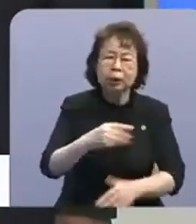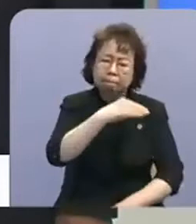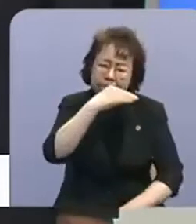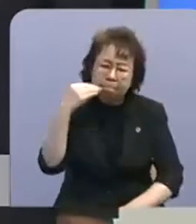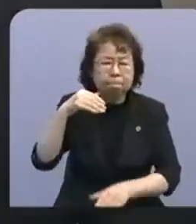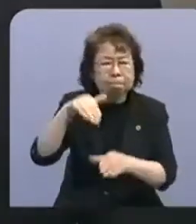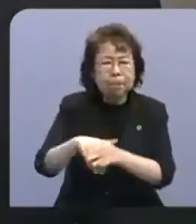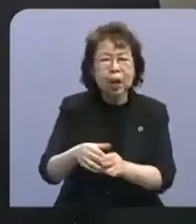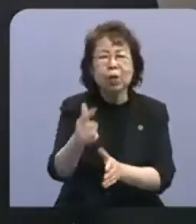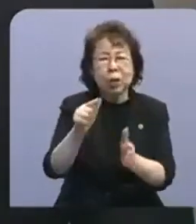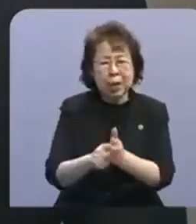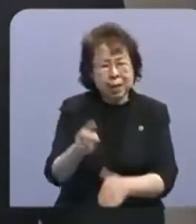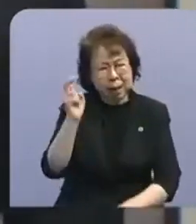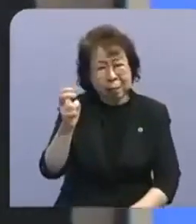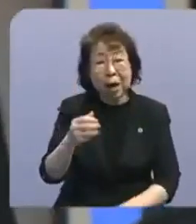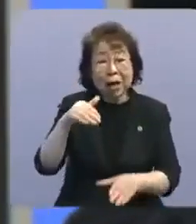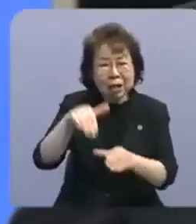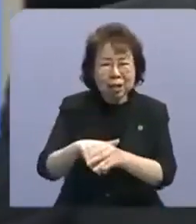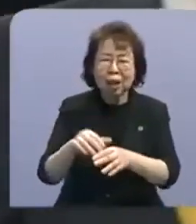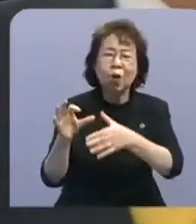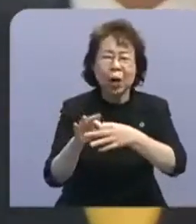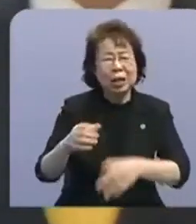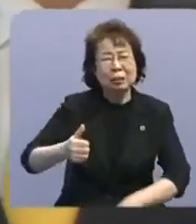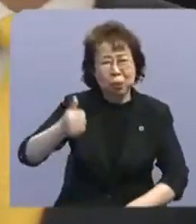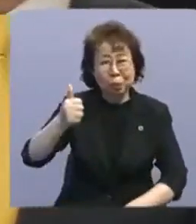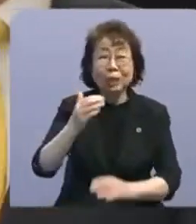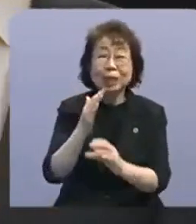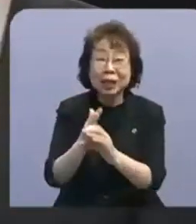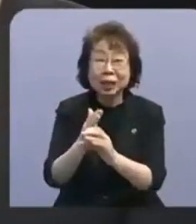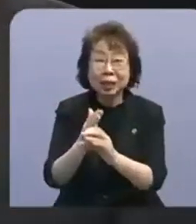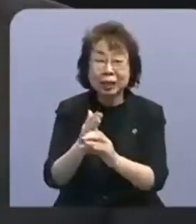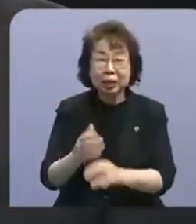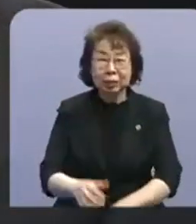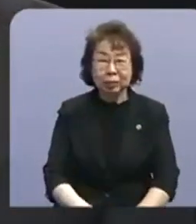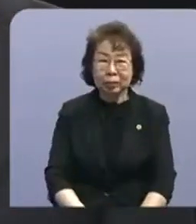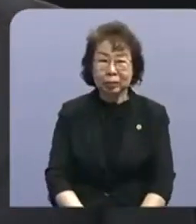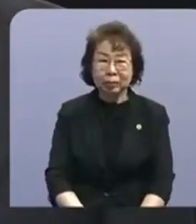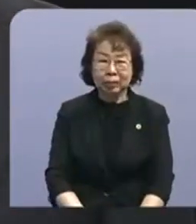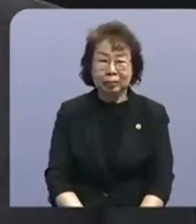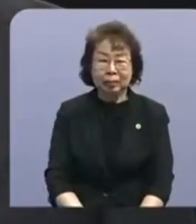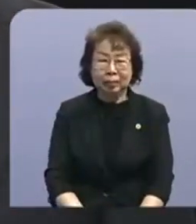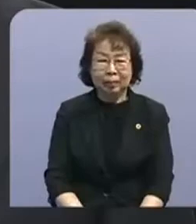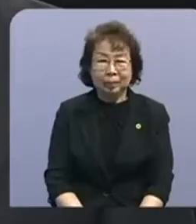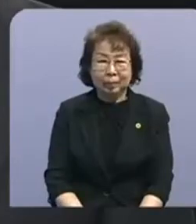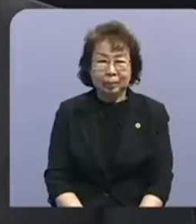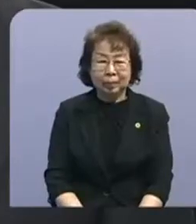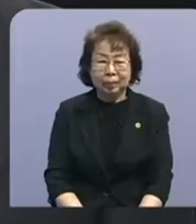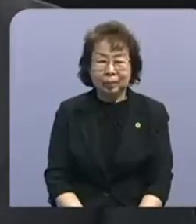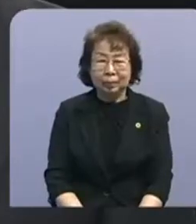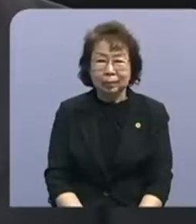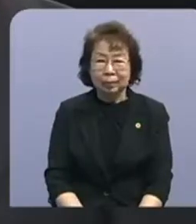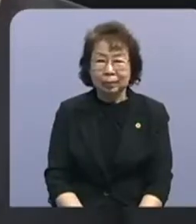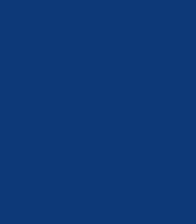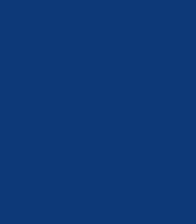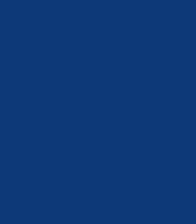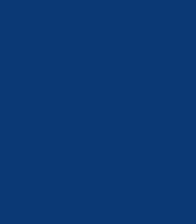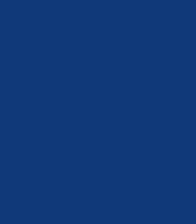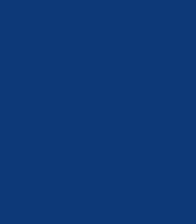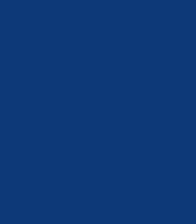수 있을지도 이번 선거의 관심사로 떠올랐습니다. KBS 뉴스 정민규입니다.